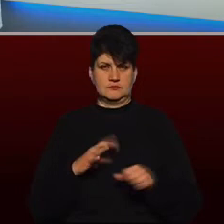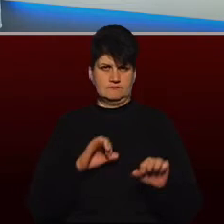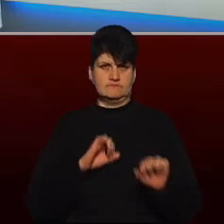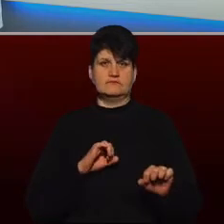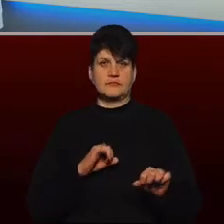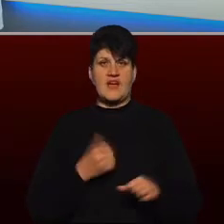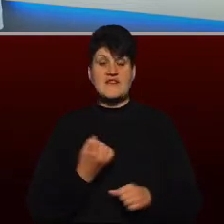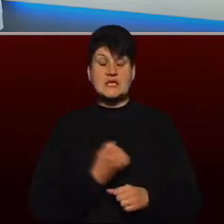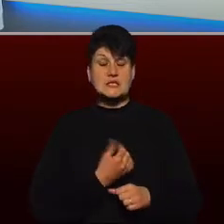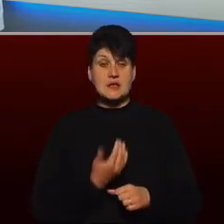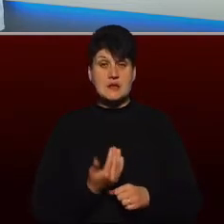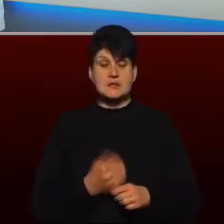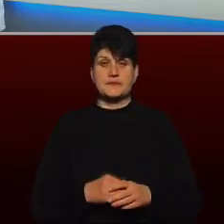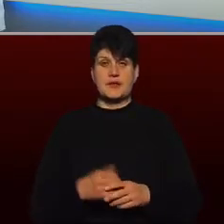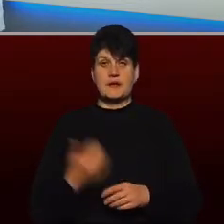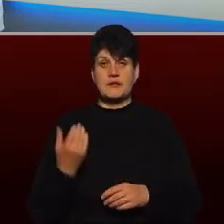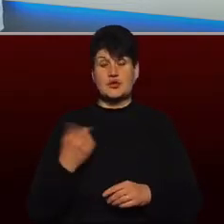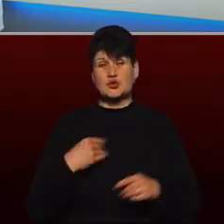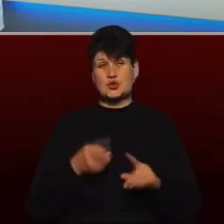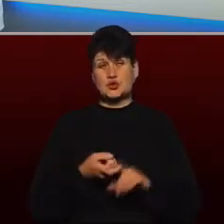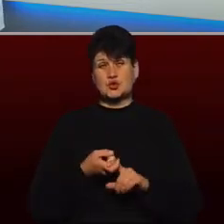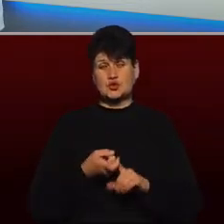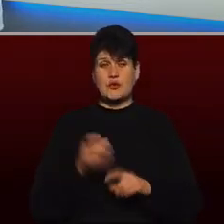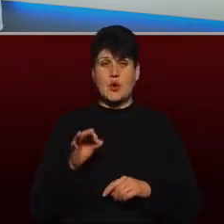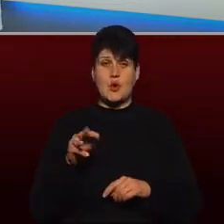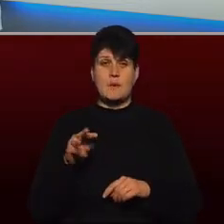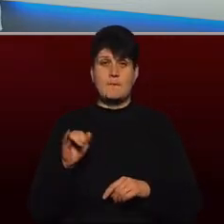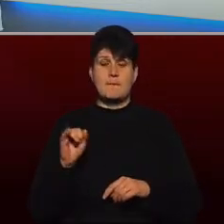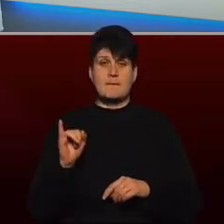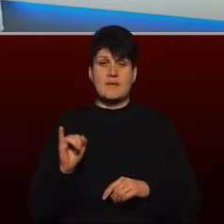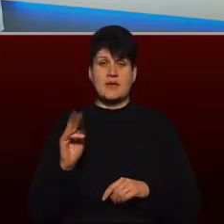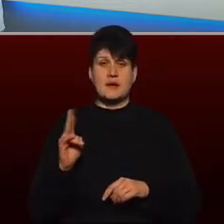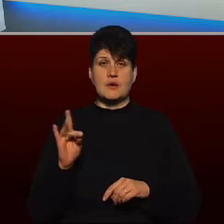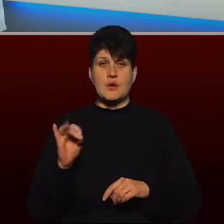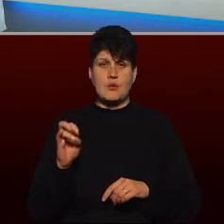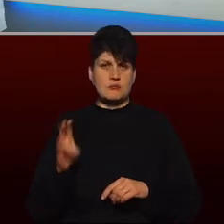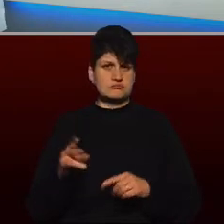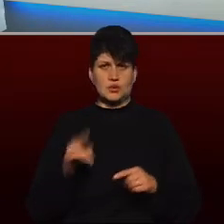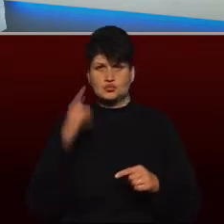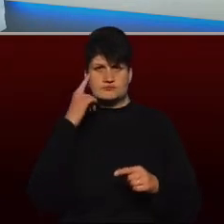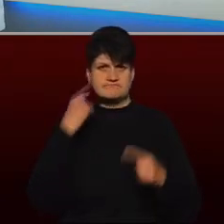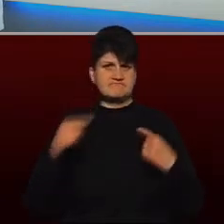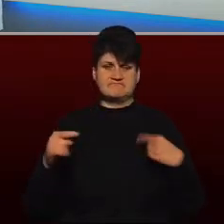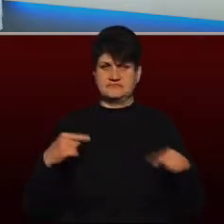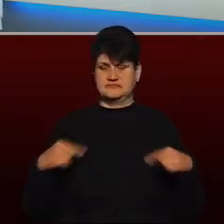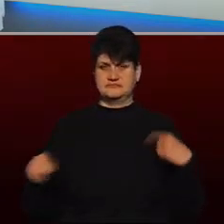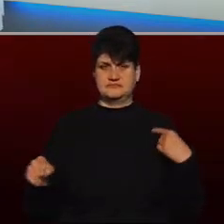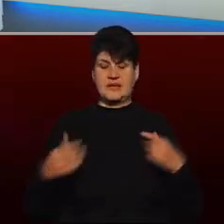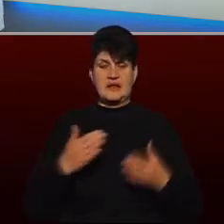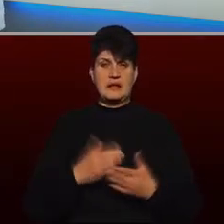Я хочу сказати, що стосовно омікрона думки не однозначні. Є думки,